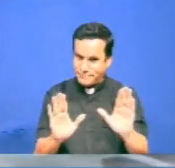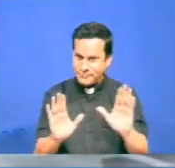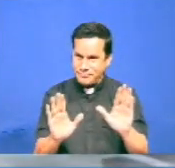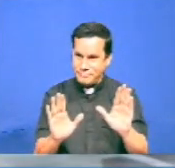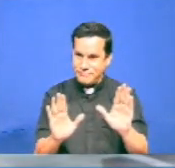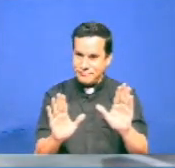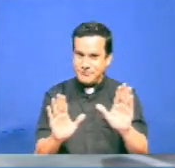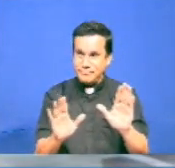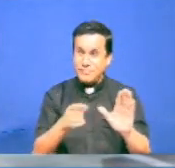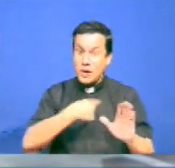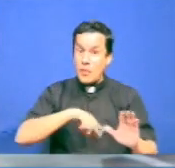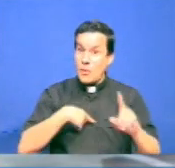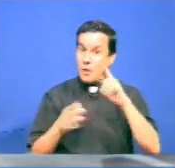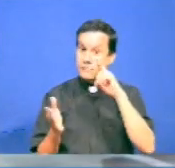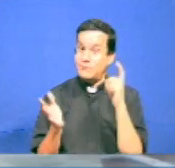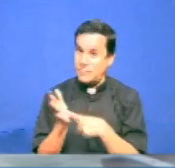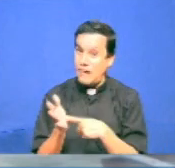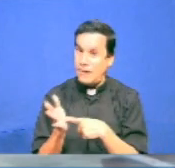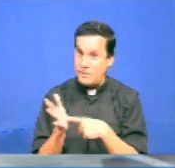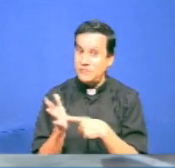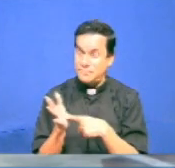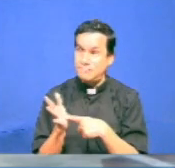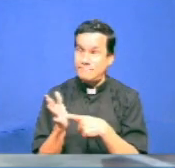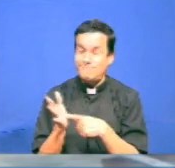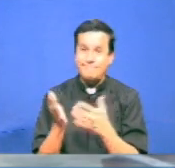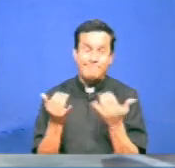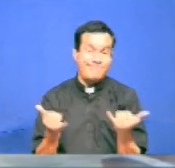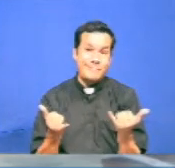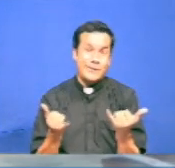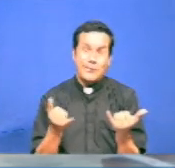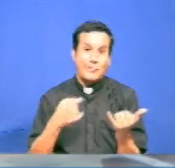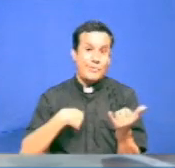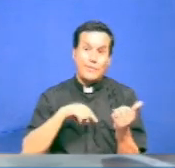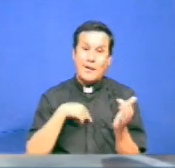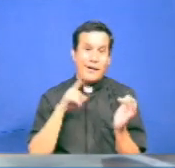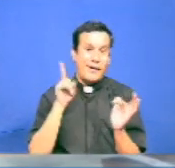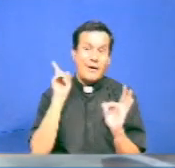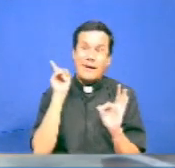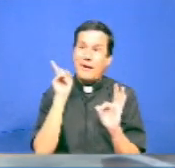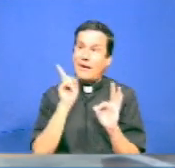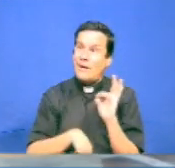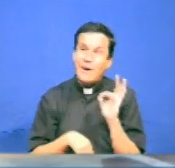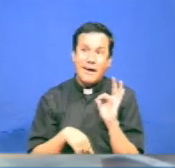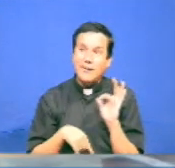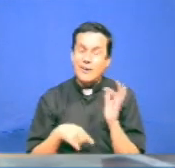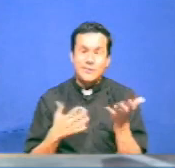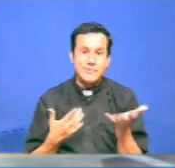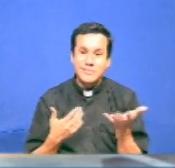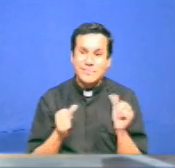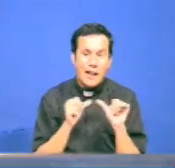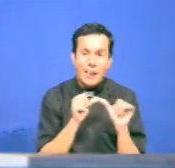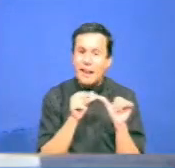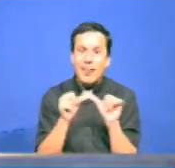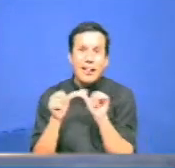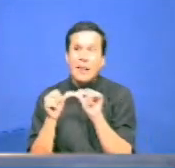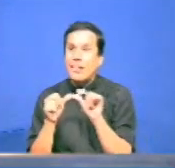tumetambua na tunatambua kwamba hatuwezi kuendelea na hali ya kusaidiwa tu. Watu